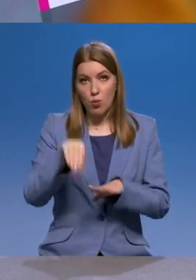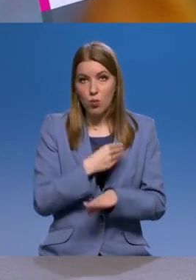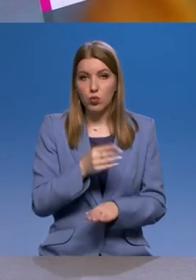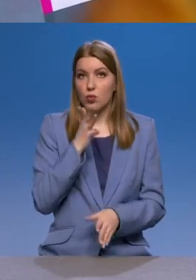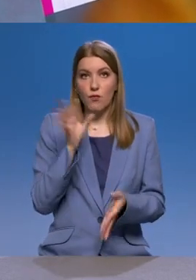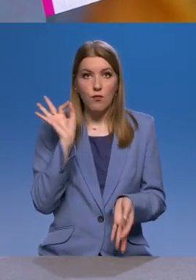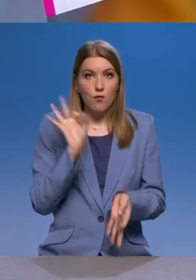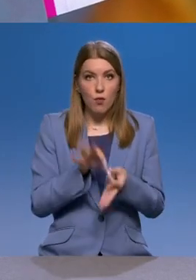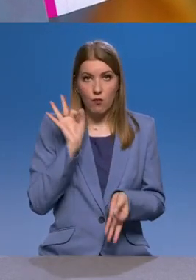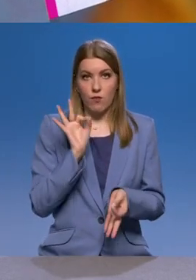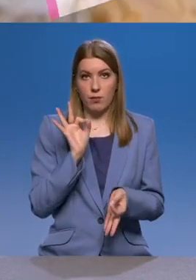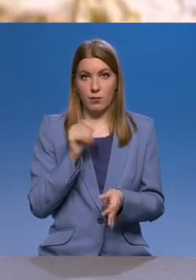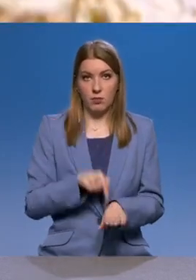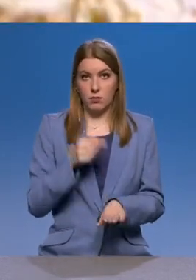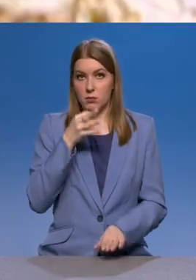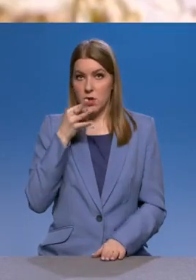среагировал, как-то